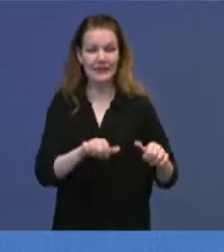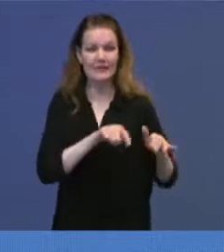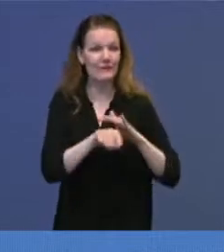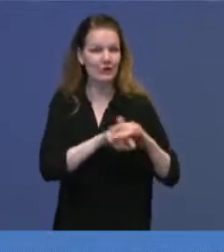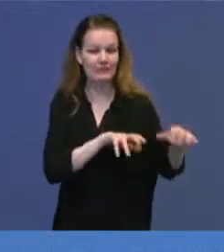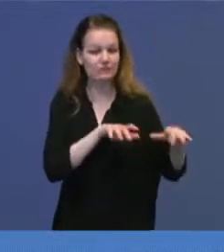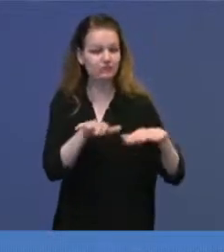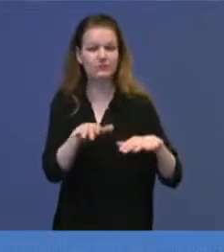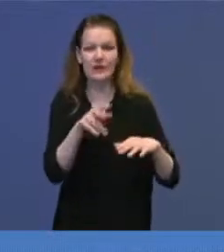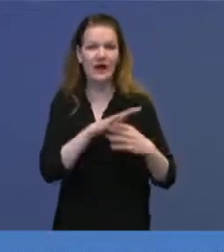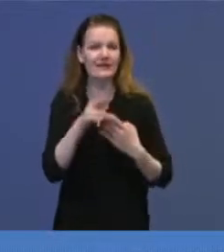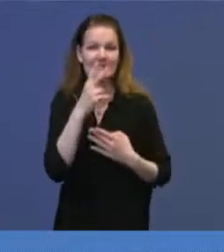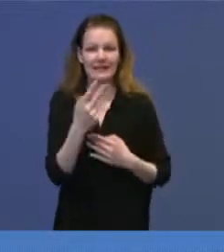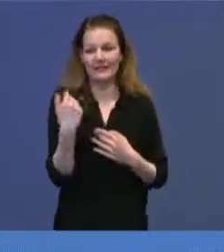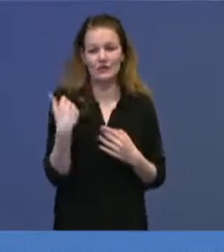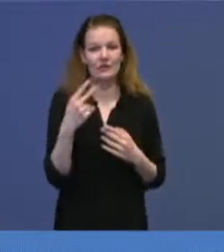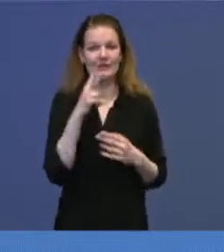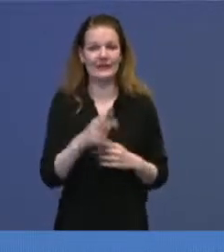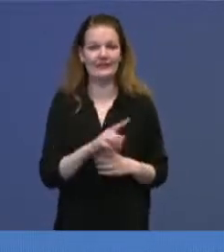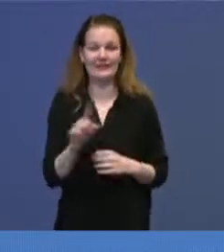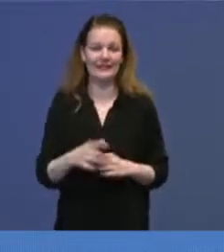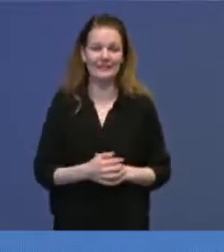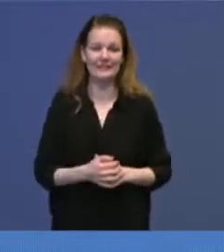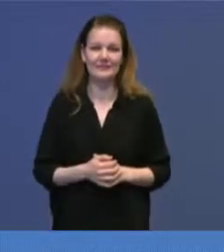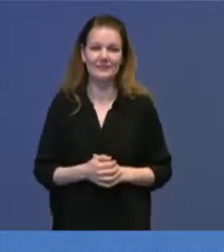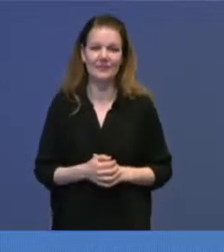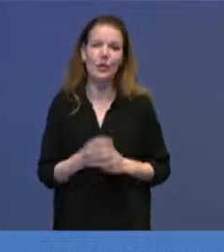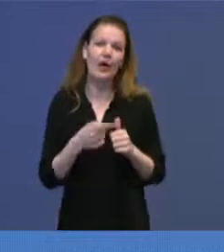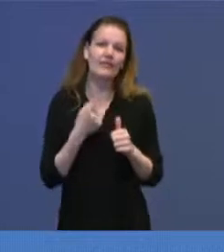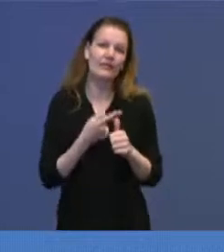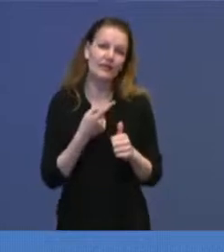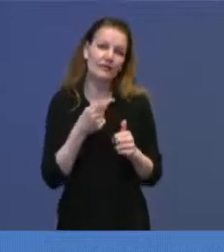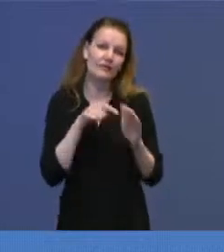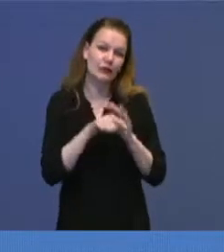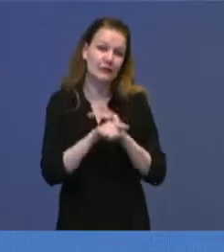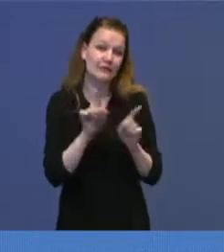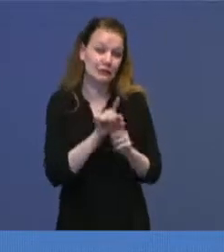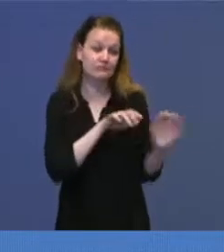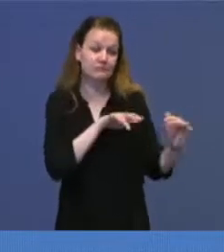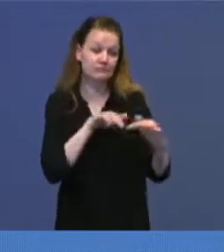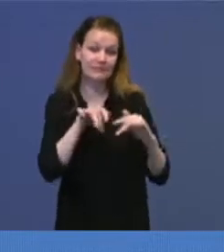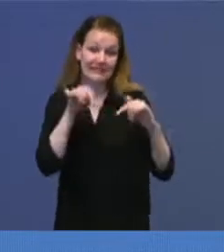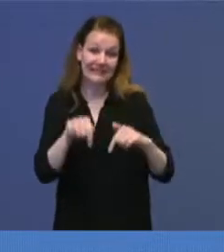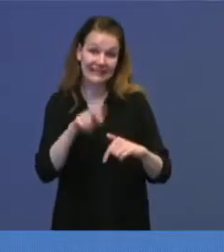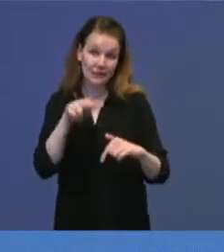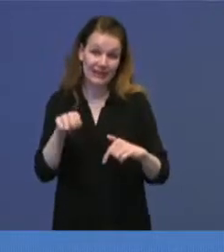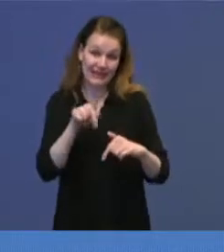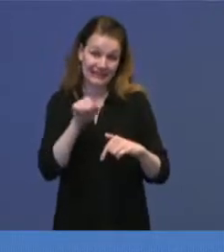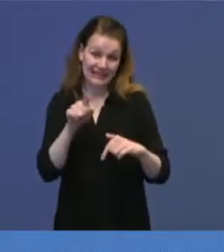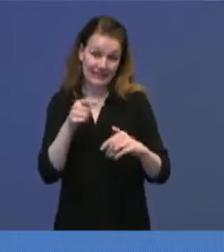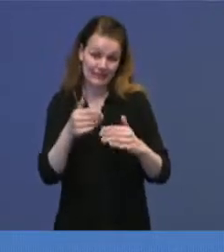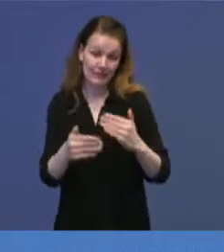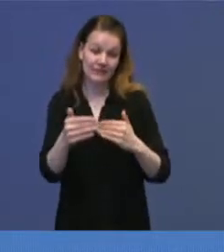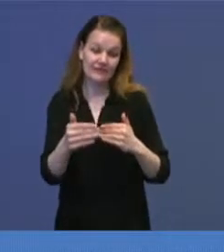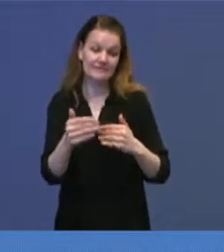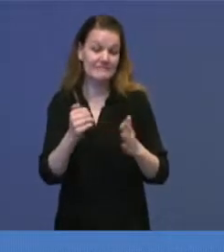I nyere tid. Antall flyktninger som kan komme til Norge I tiden fremover kan bli høyere enn vi noen gang